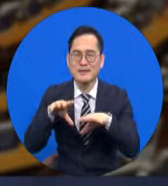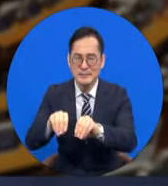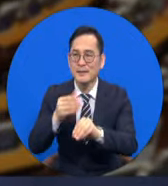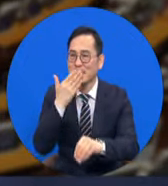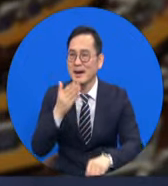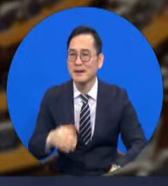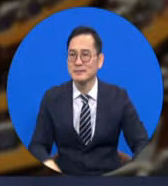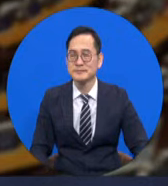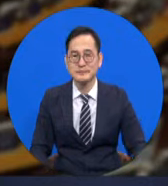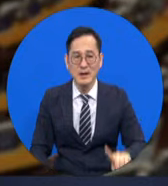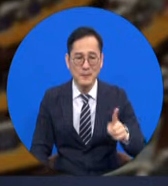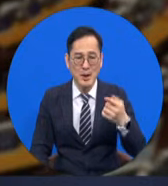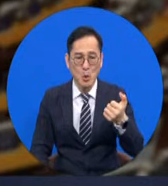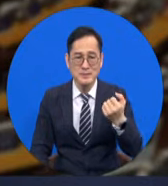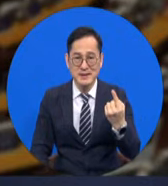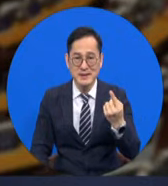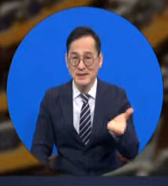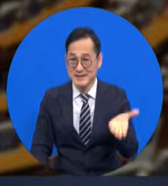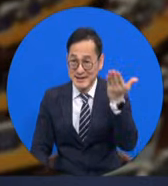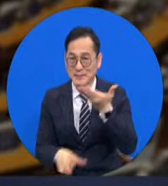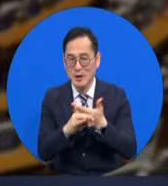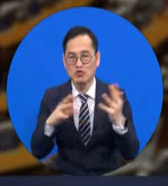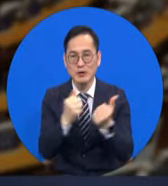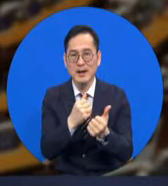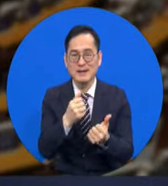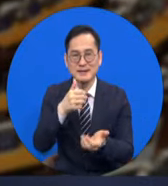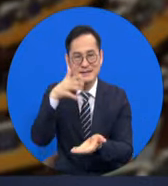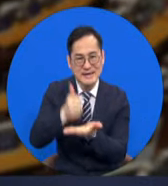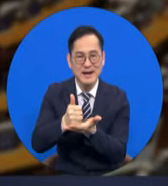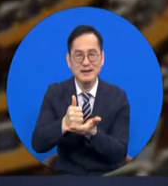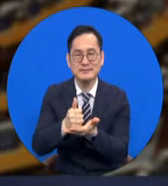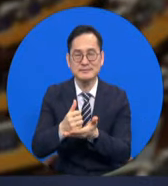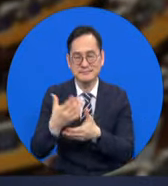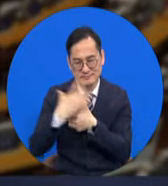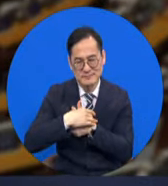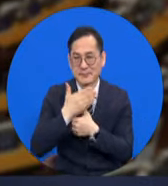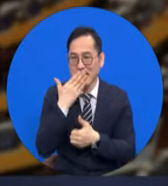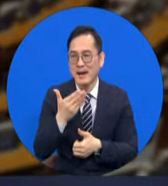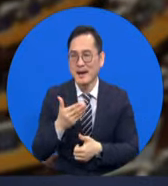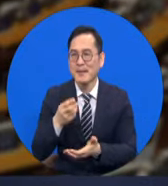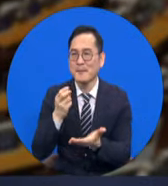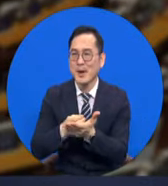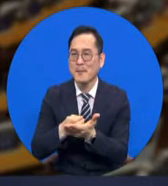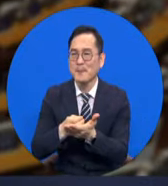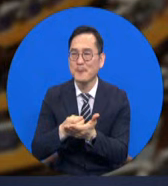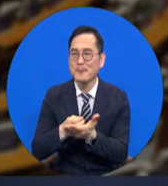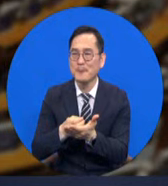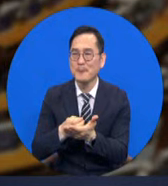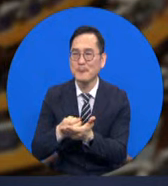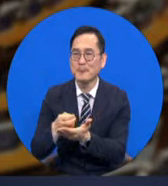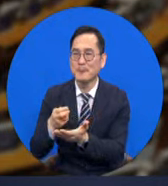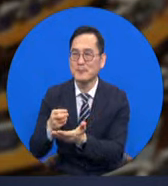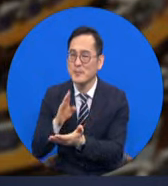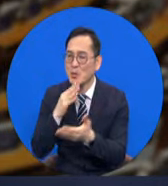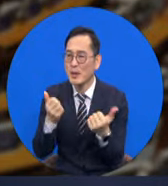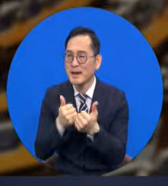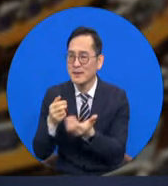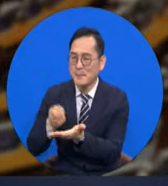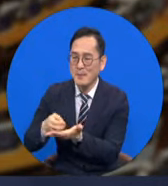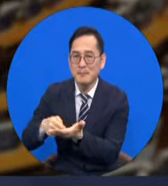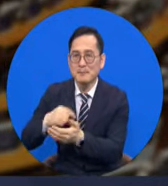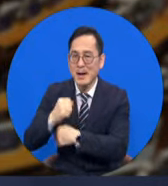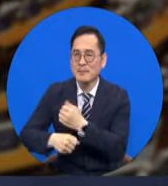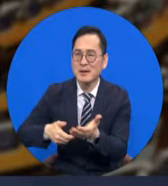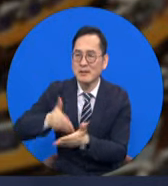되면 국회의장직을 확보할 수 있고 본회의의 상정 법안을 단독 처리할 수 있고 상임위원장도 다수 확보할 수가